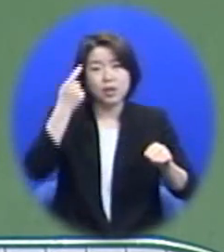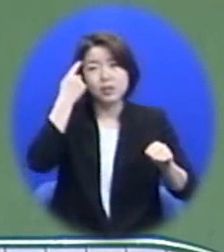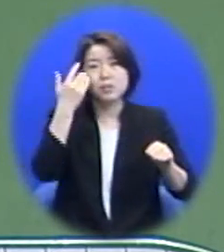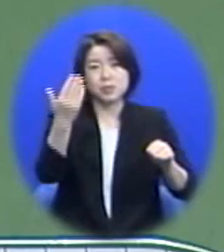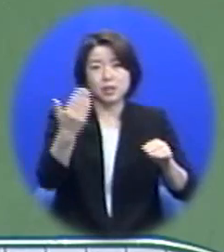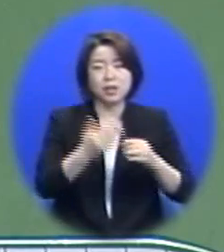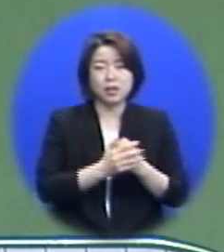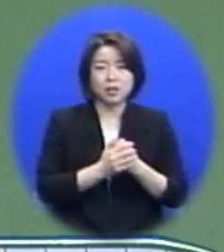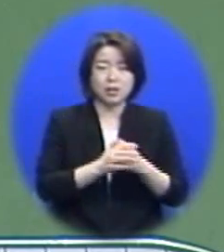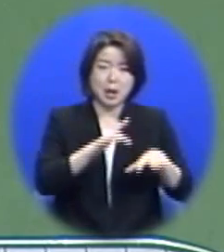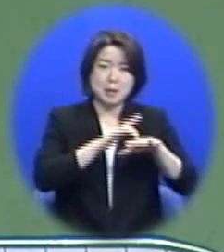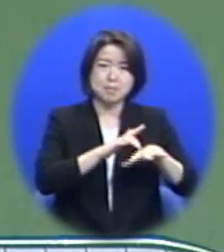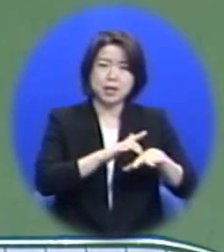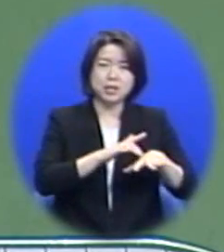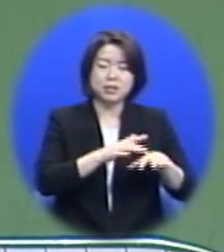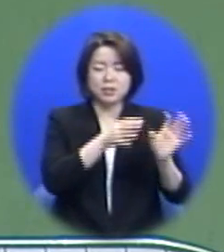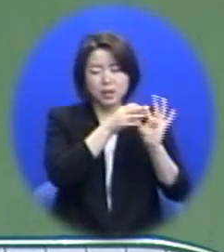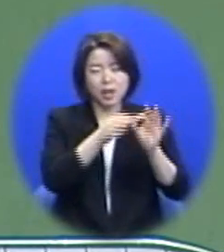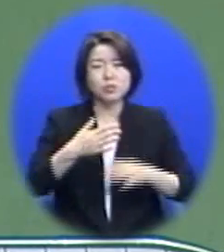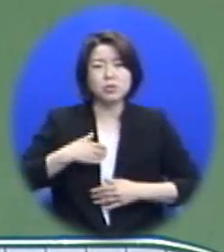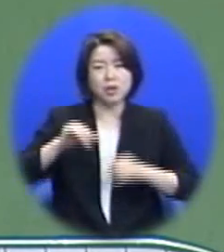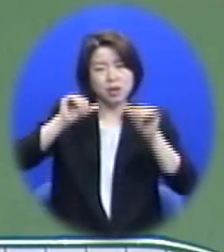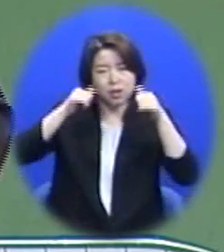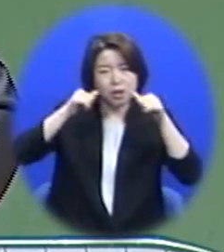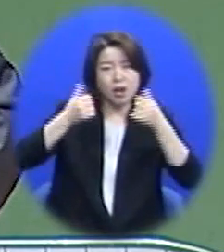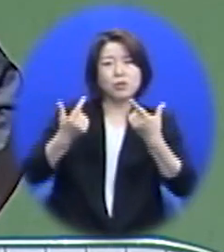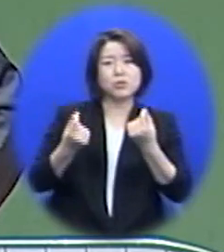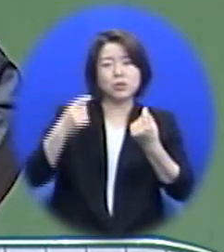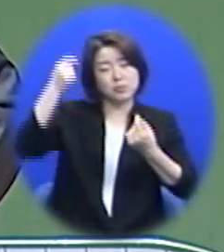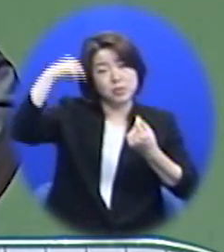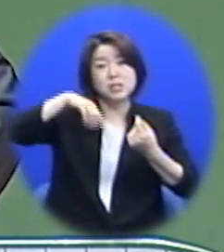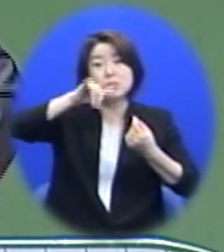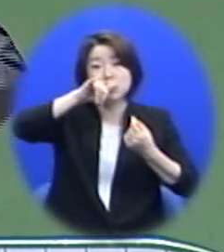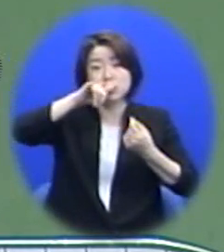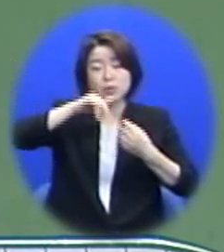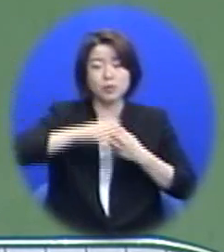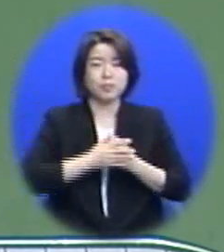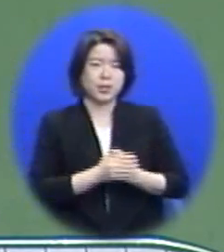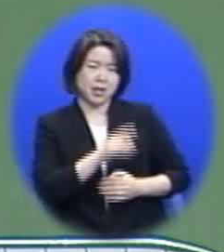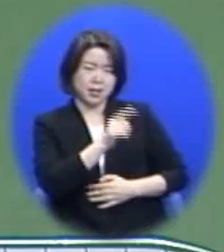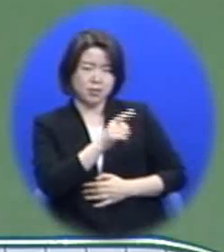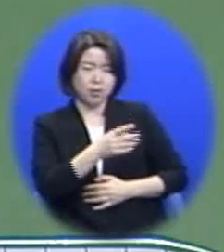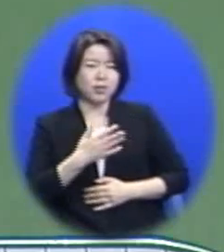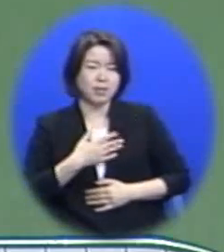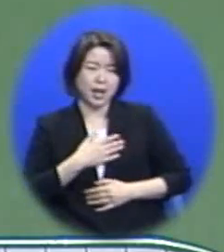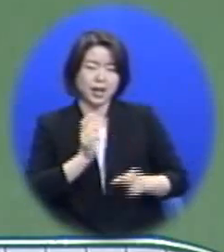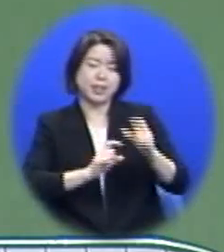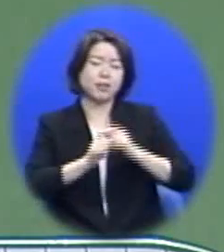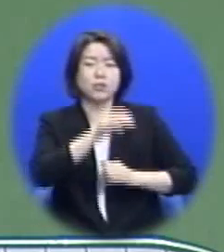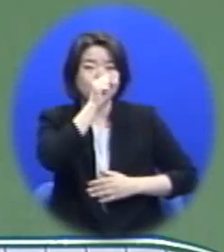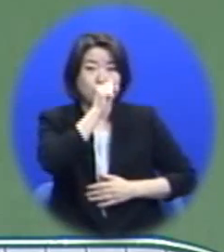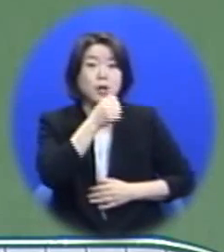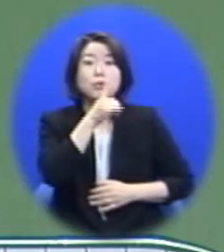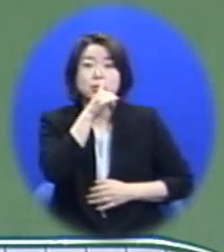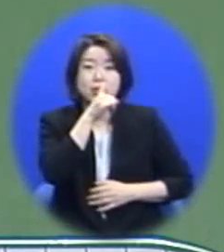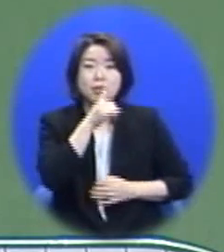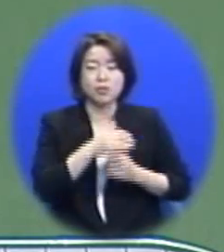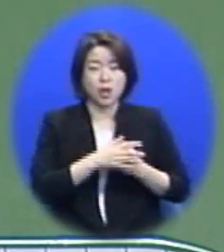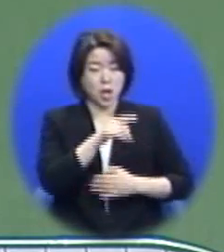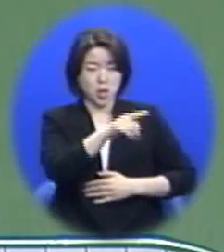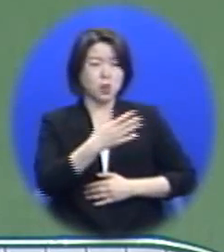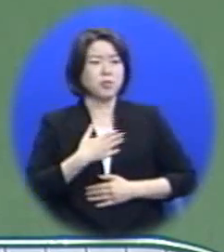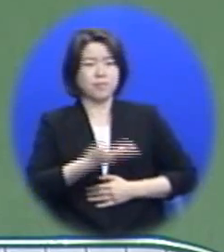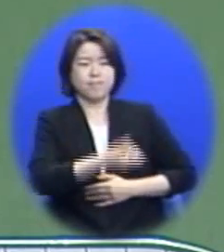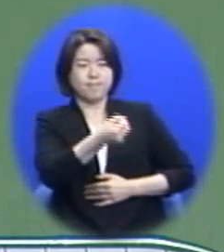마귀는 계속해서 저를 조롱하는 듯 그렇게 느껴졌습니다 너는 나를 더 좋아하는 거야 너는